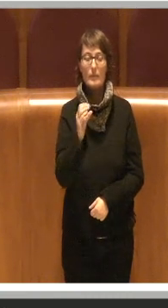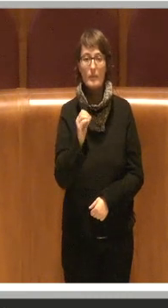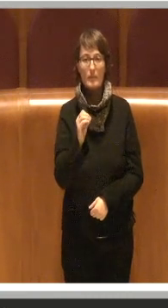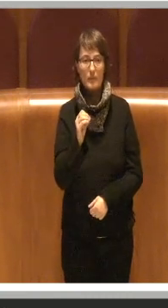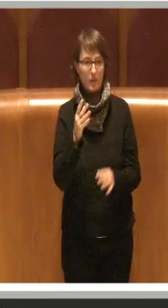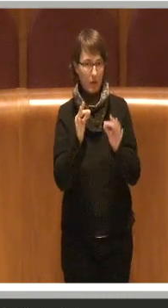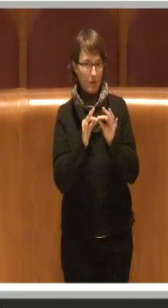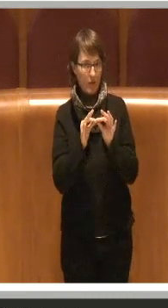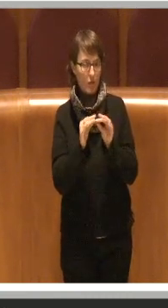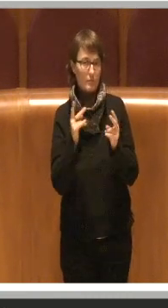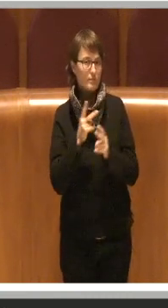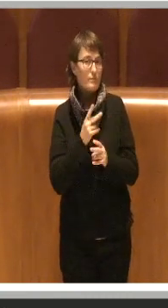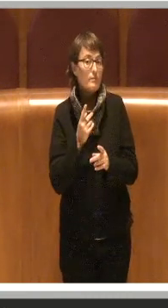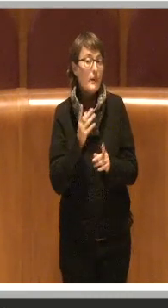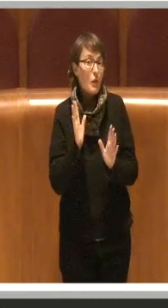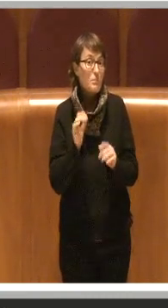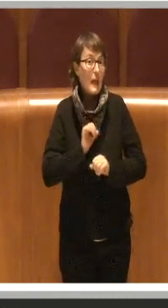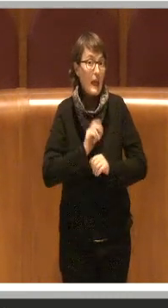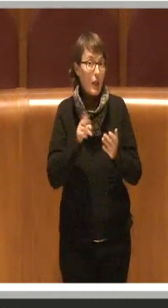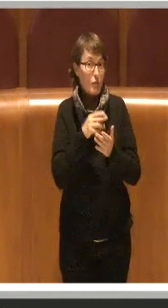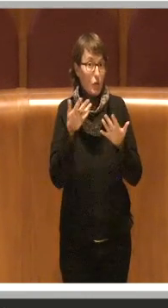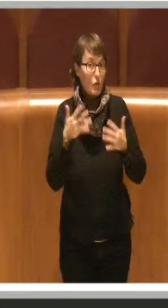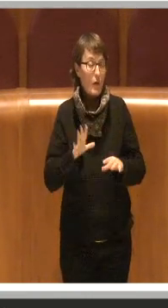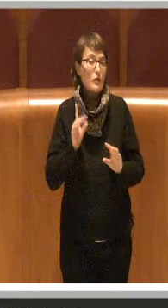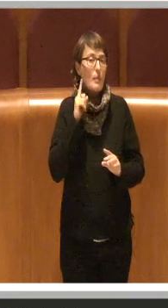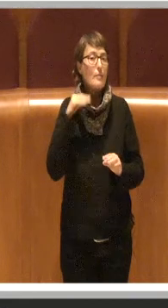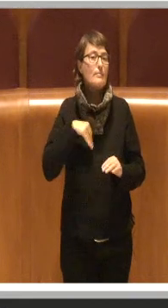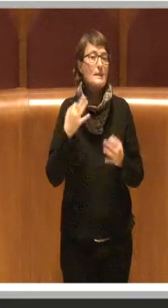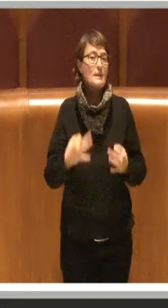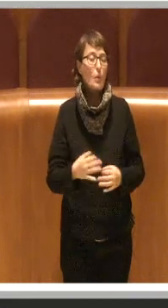Favorevole, dovrei aver votato, ma per sicurezza. Beh. Grazie.